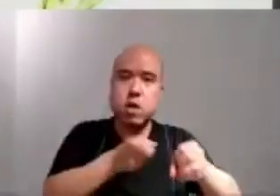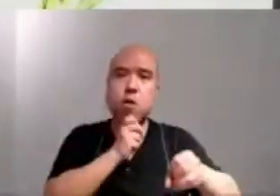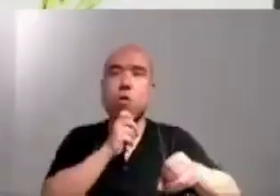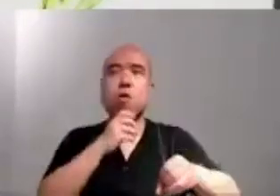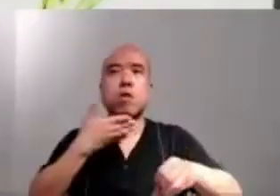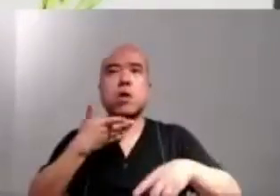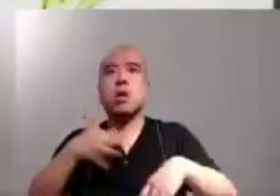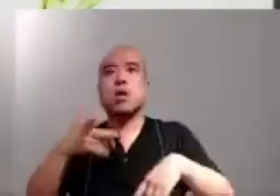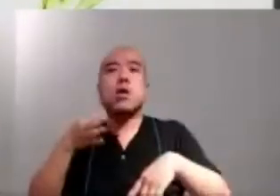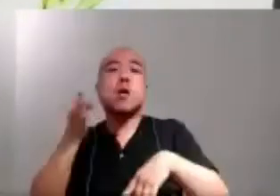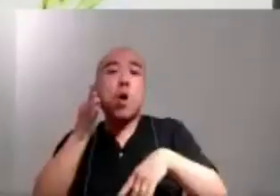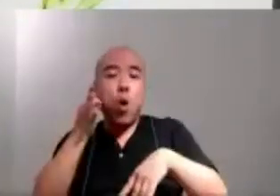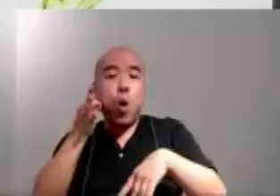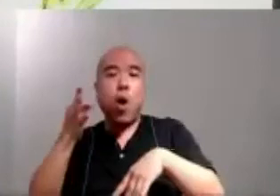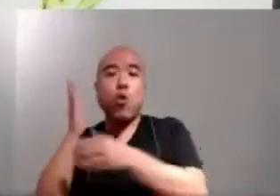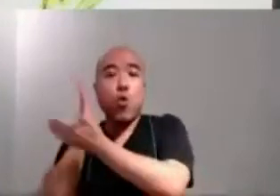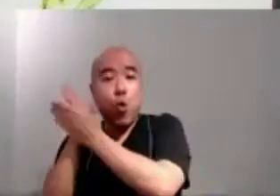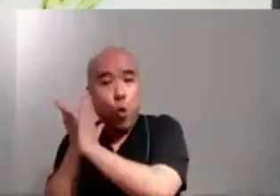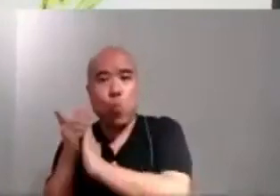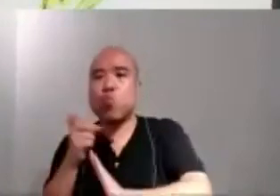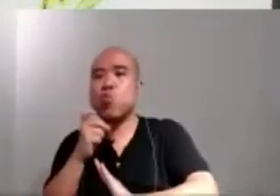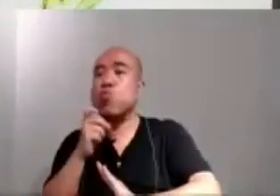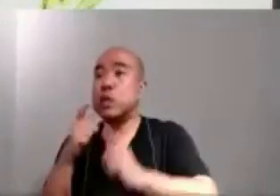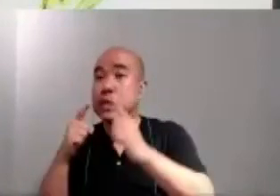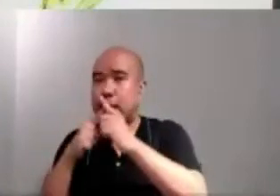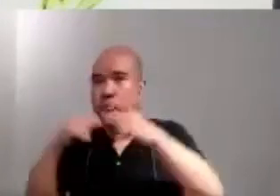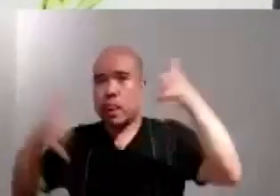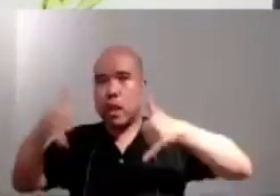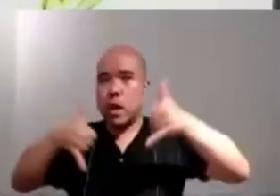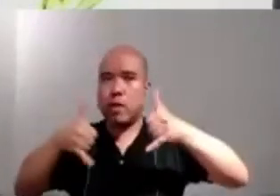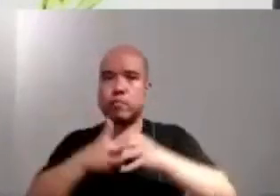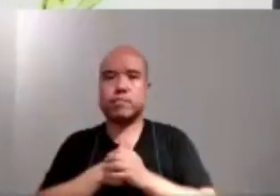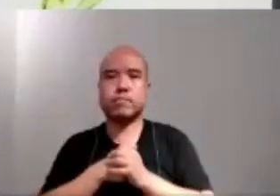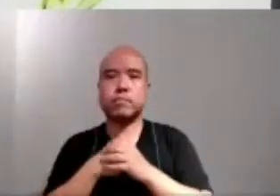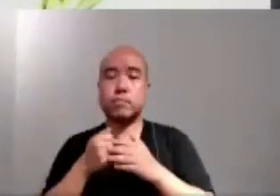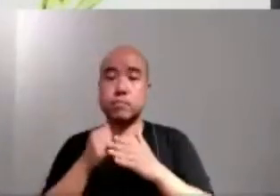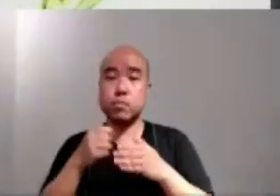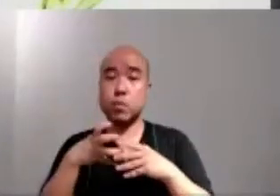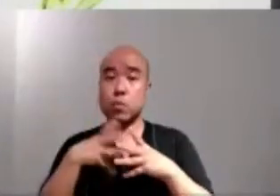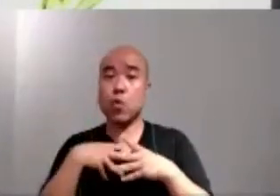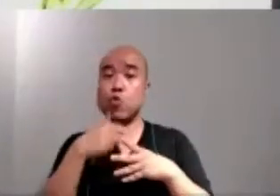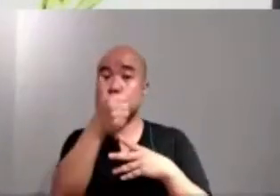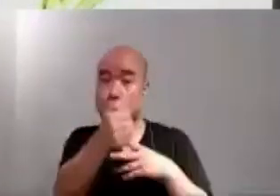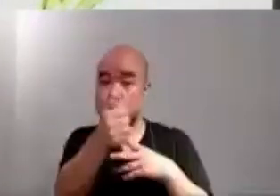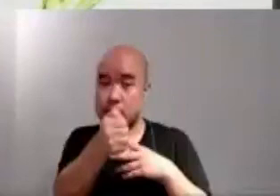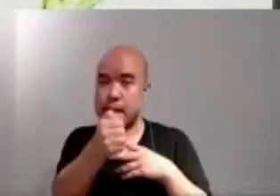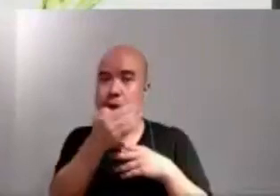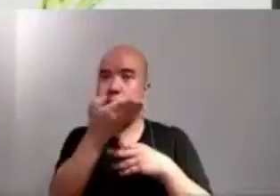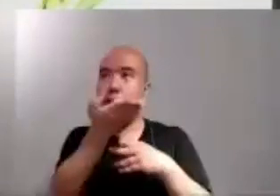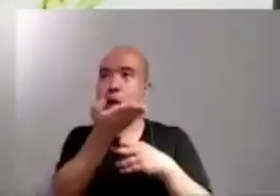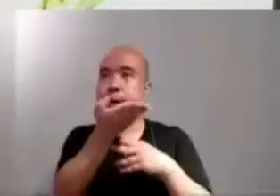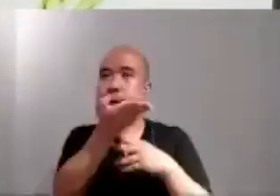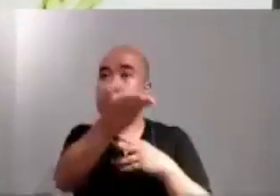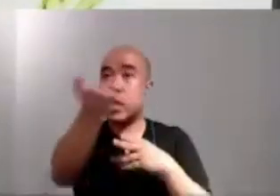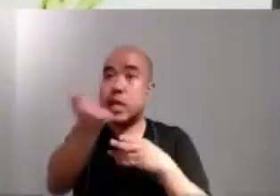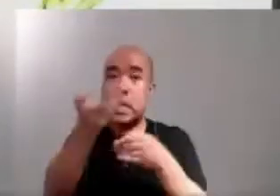我好多謝大家嘅支持同埋參與。喺呢度咧，我亦都想衷心多謝同社企民間會呢個平台一齊合